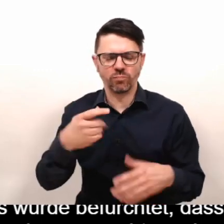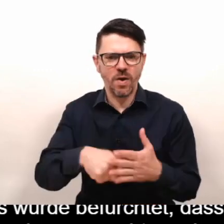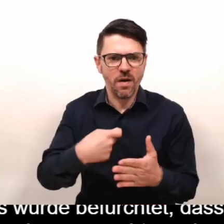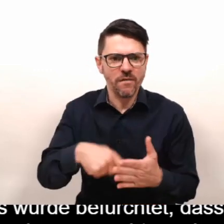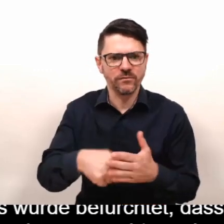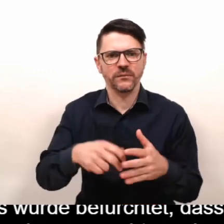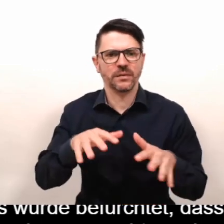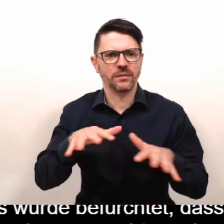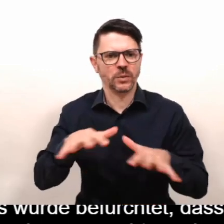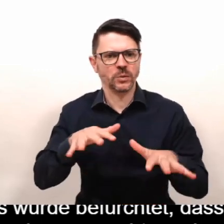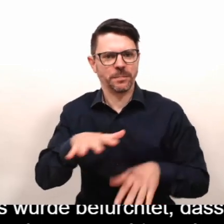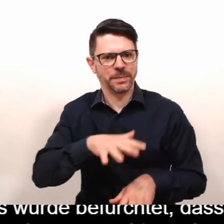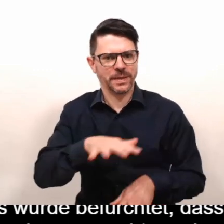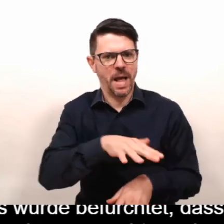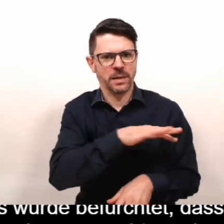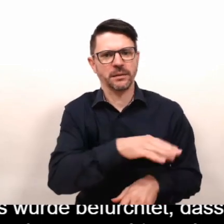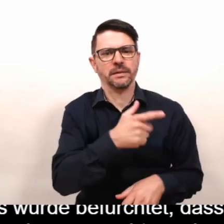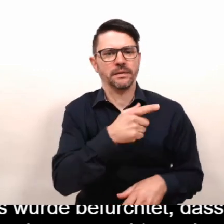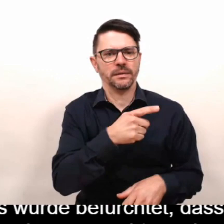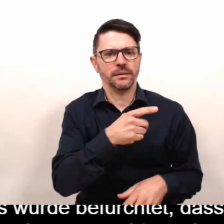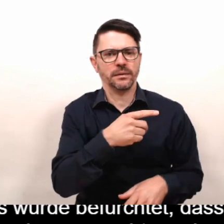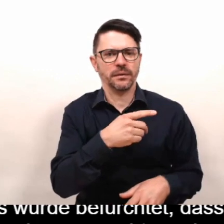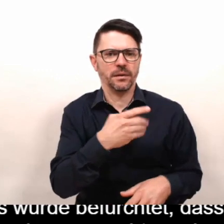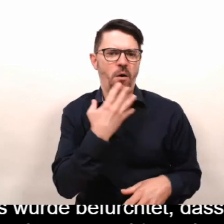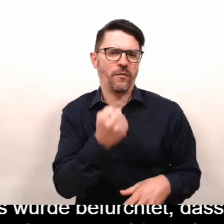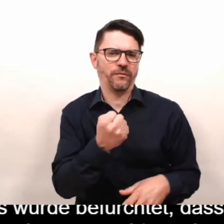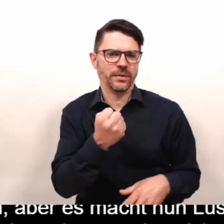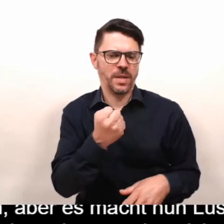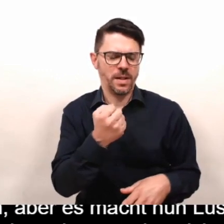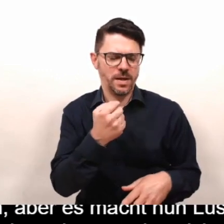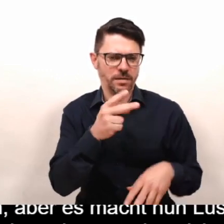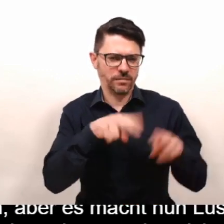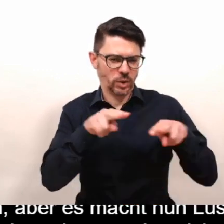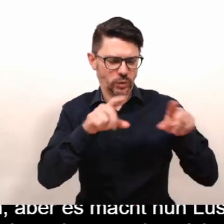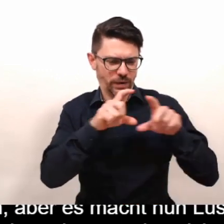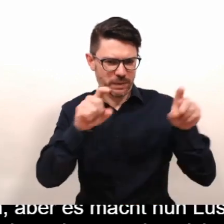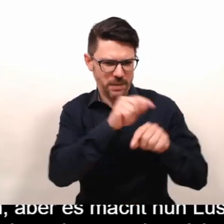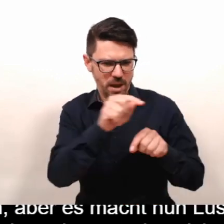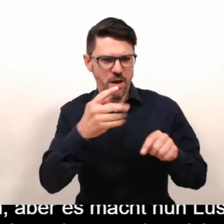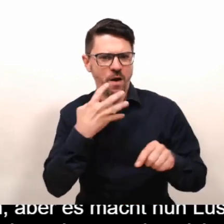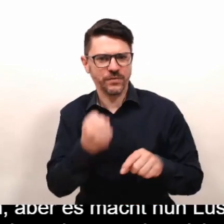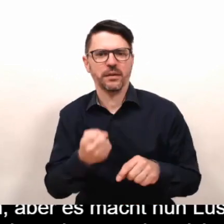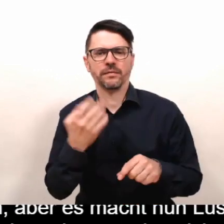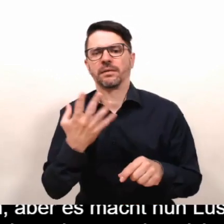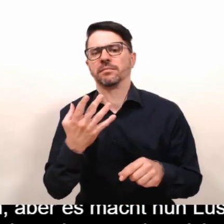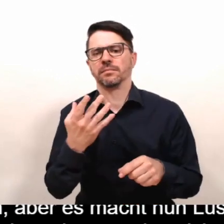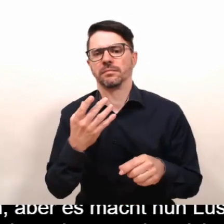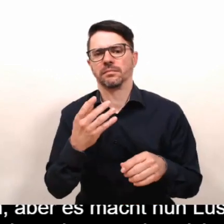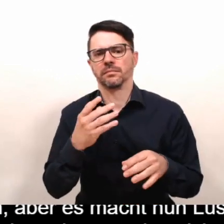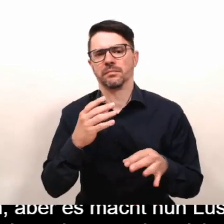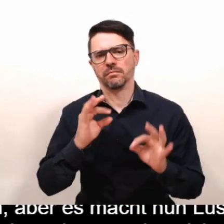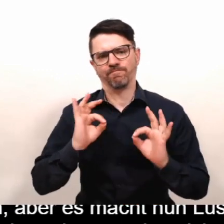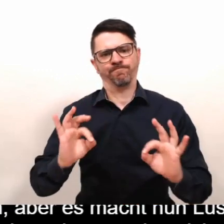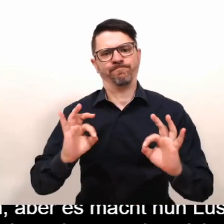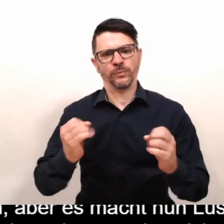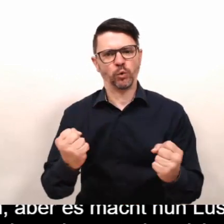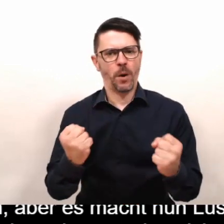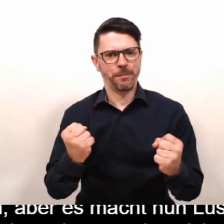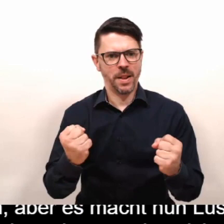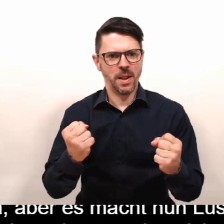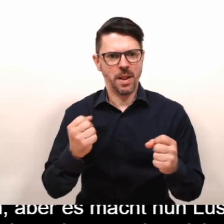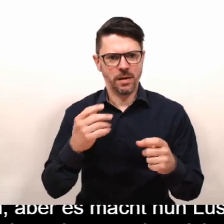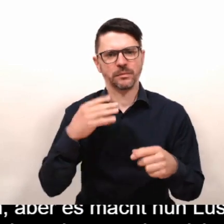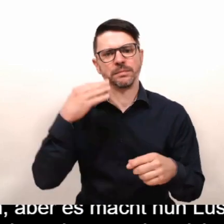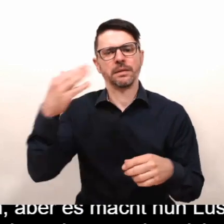System mittlerweile verstanden, Abstand halten, Maskenvorgabe eben auch einhalten, anders werden die